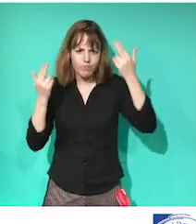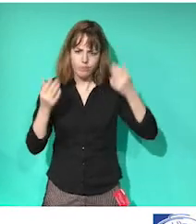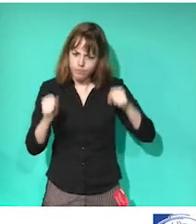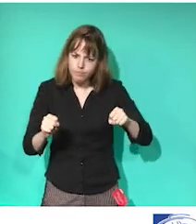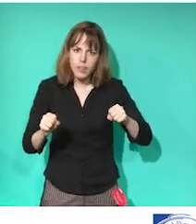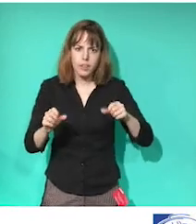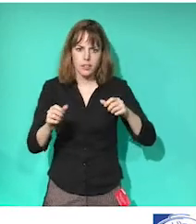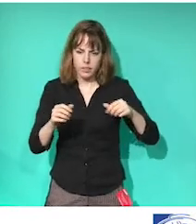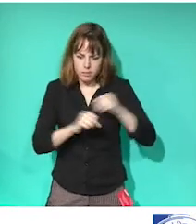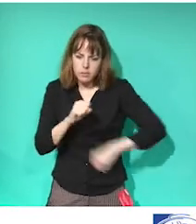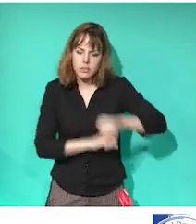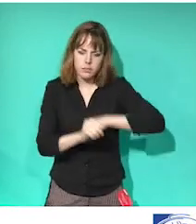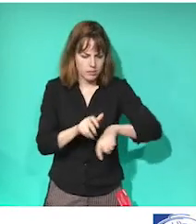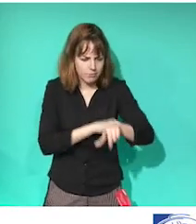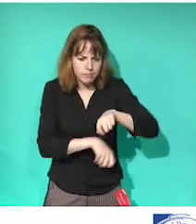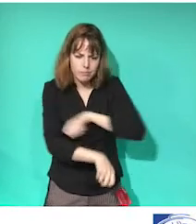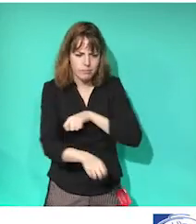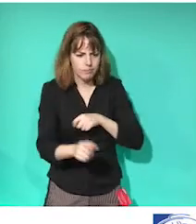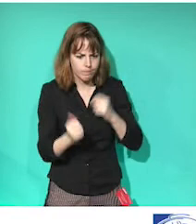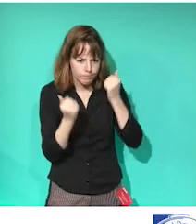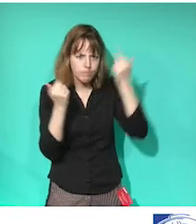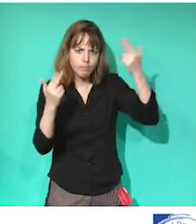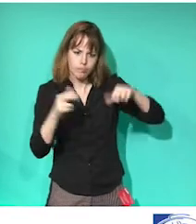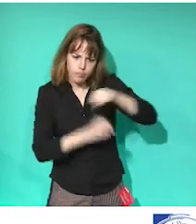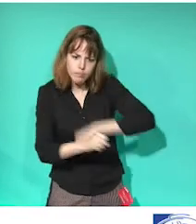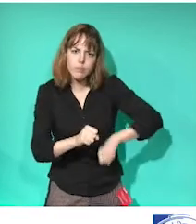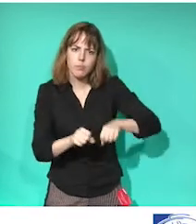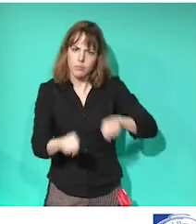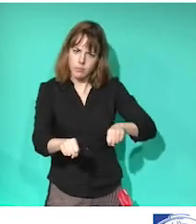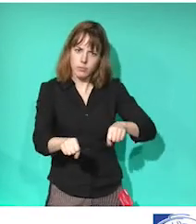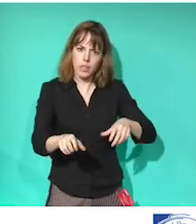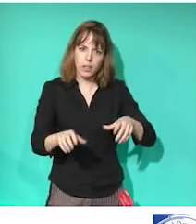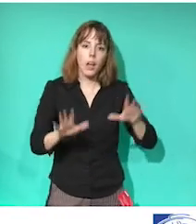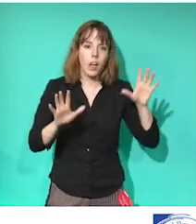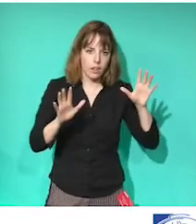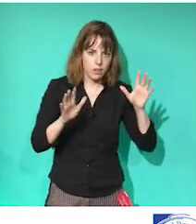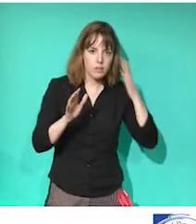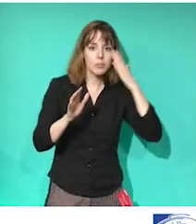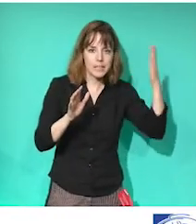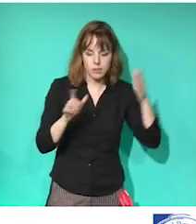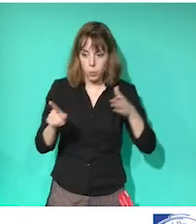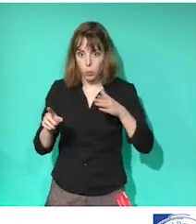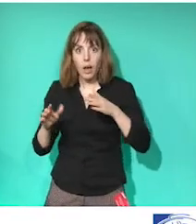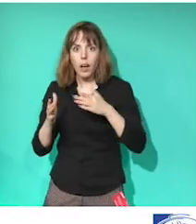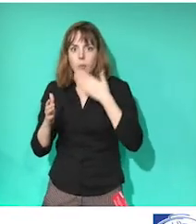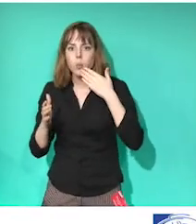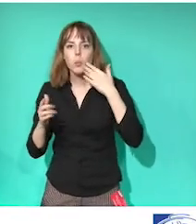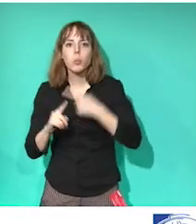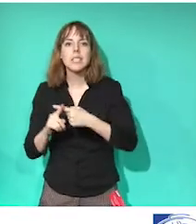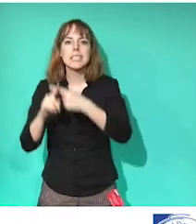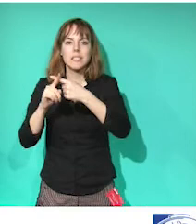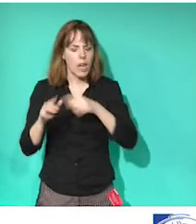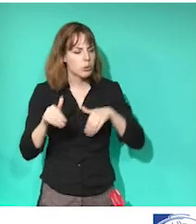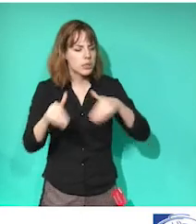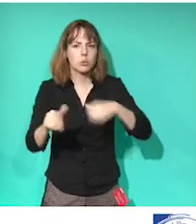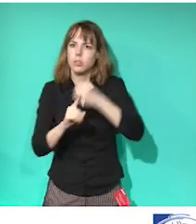face et d'organiser la résistance, et dans des hypothèses beaucoup plus encourageante, de continuer de revendiquer, parce que dans tous les cas de